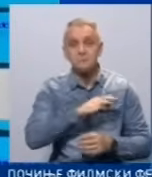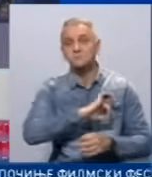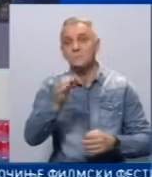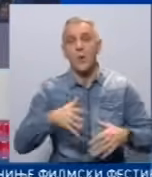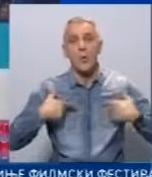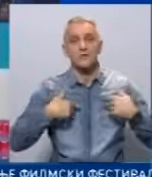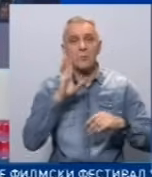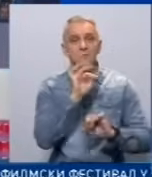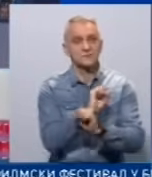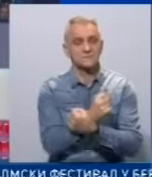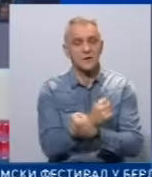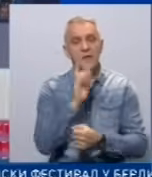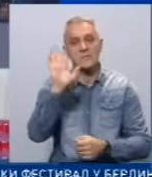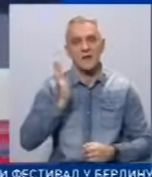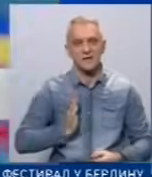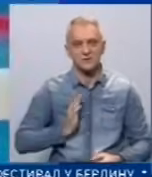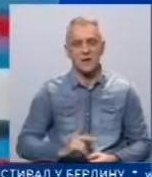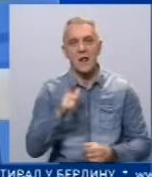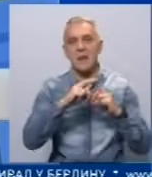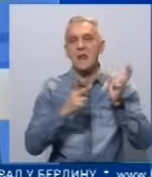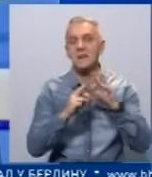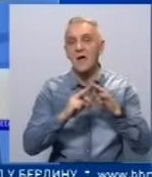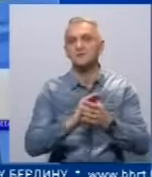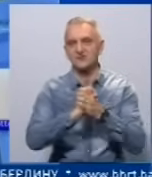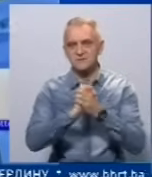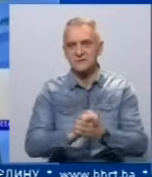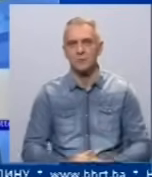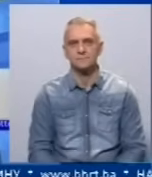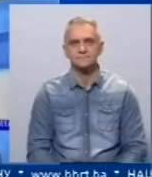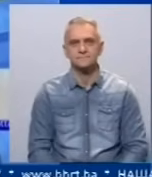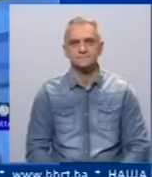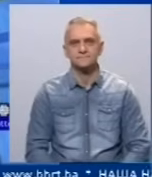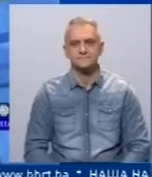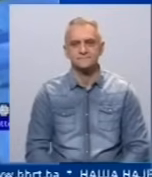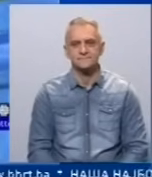i obradovala Bosnu i Hercegovinu i njene građane. Lana, čestitamo.